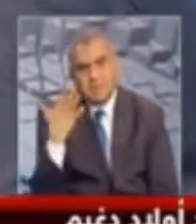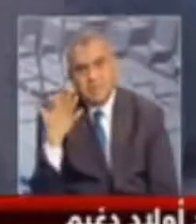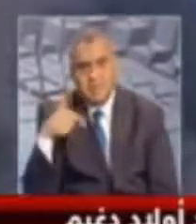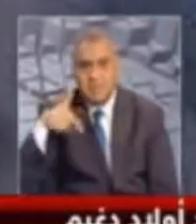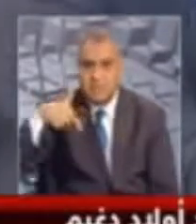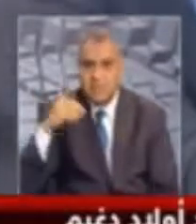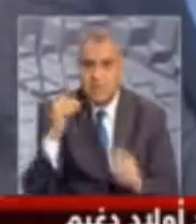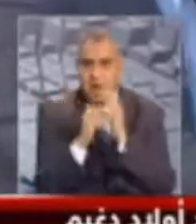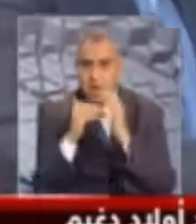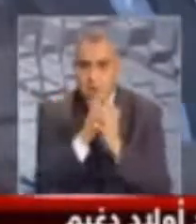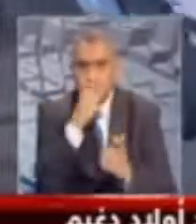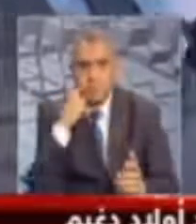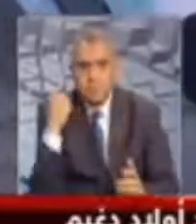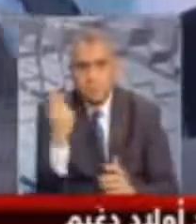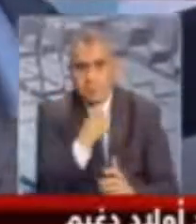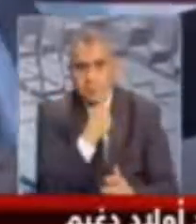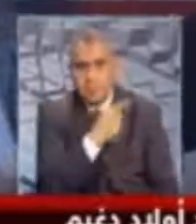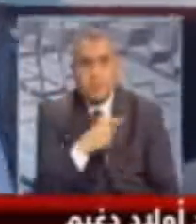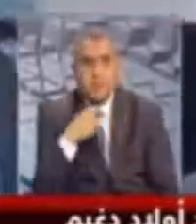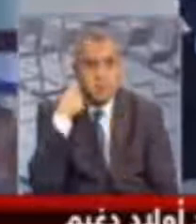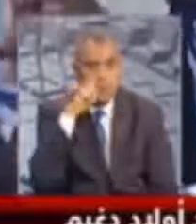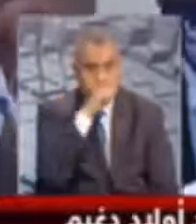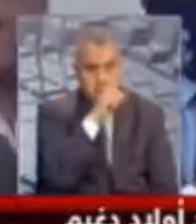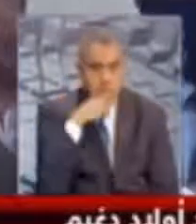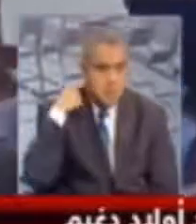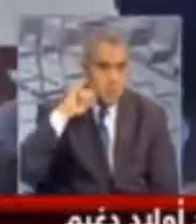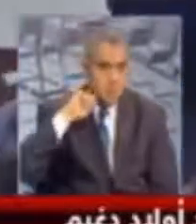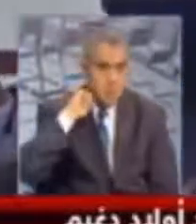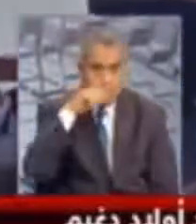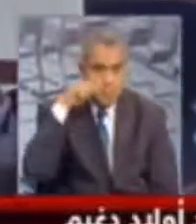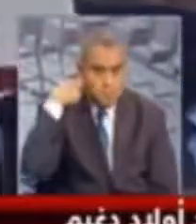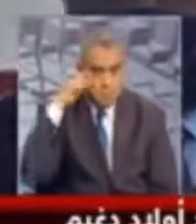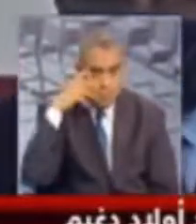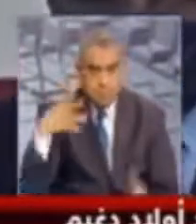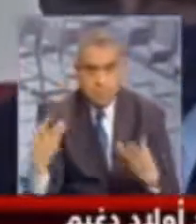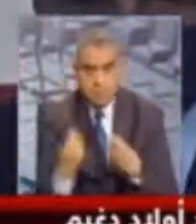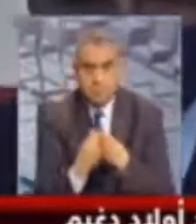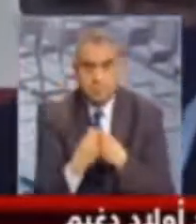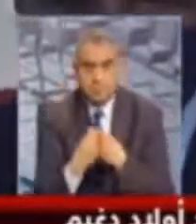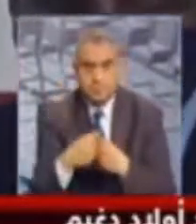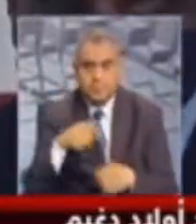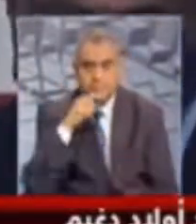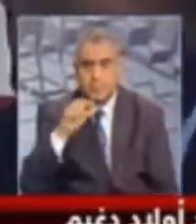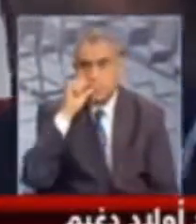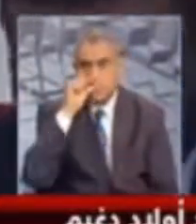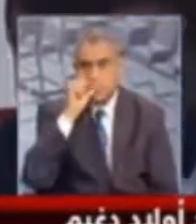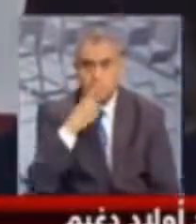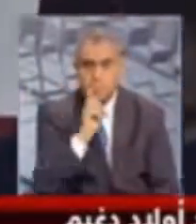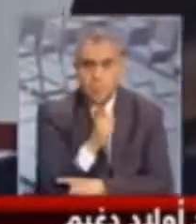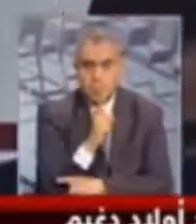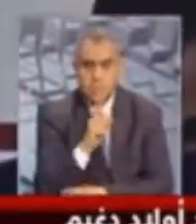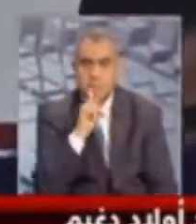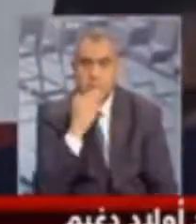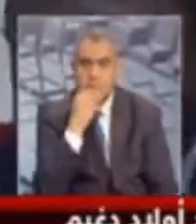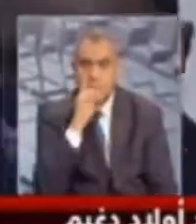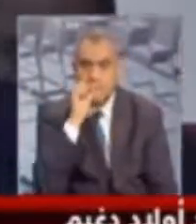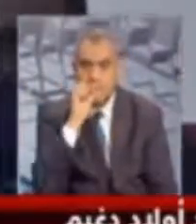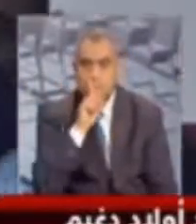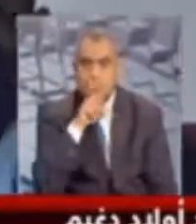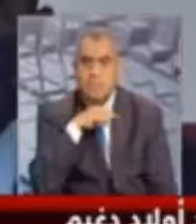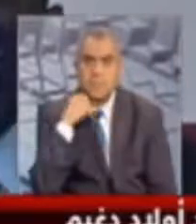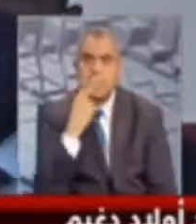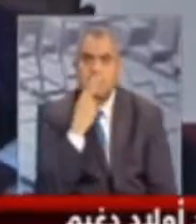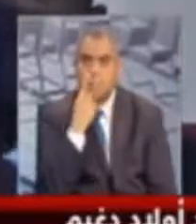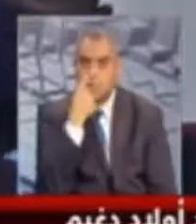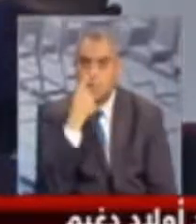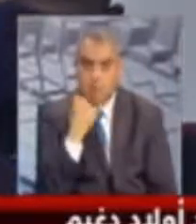5 أو 6 أيام. تشرفت في هذا اليوم مع معالي الدكتور الأستاذ محمد مختار جمعة وزير الأوقاف